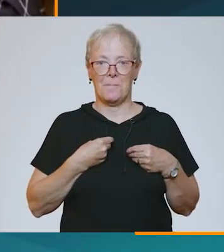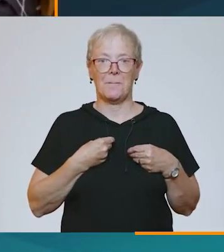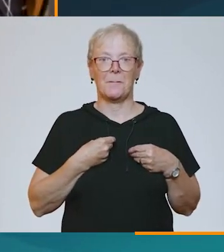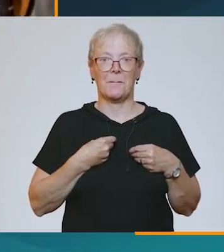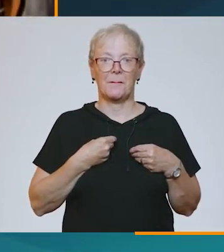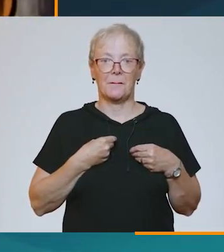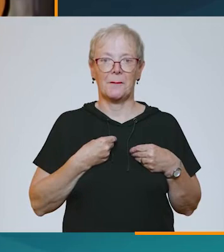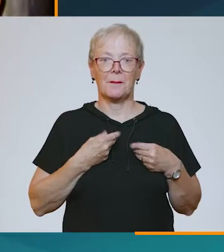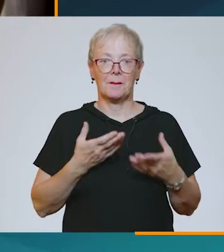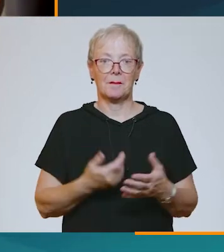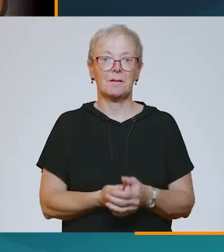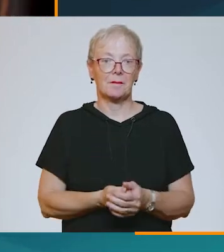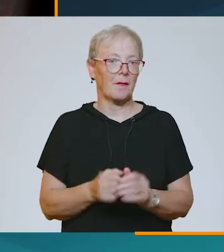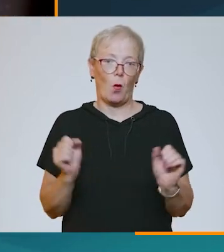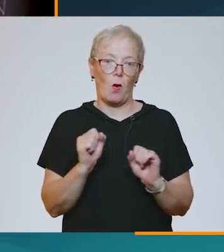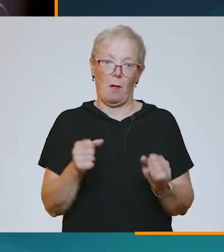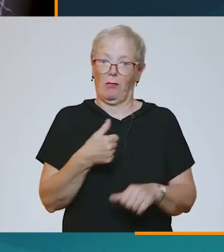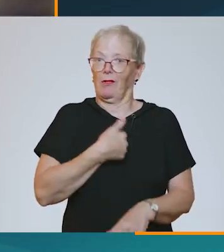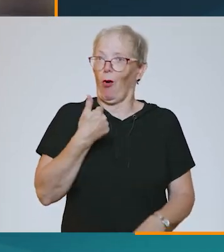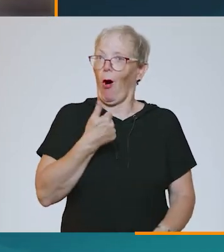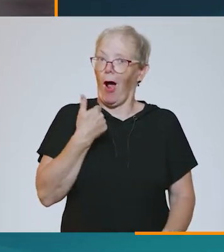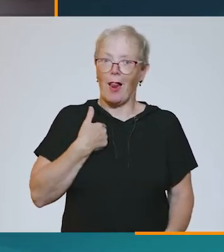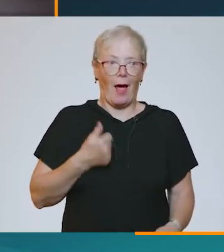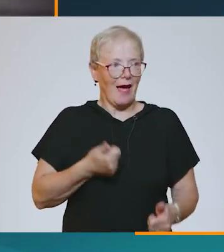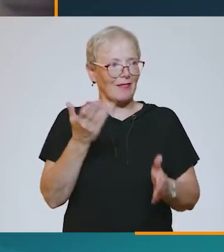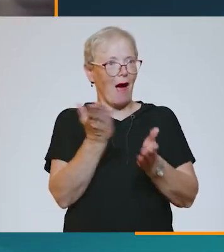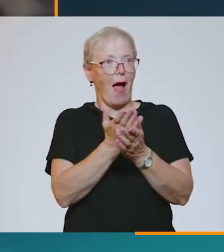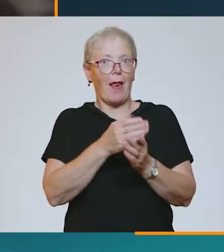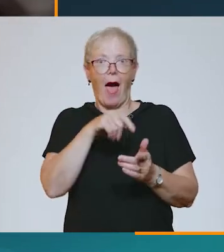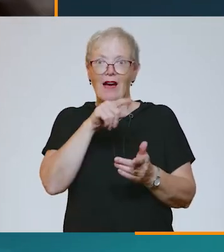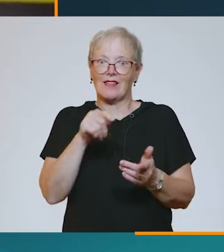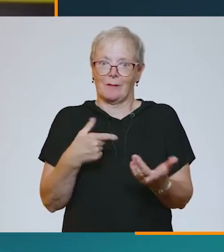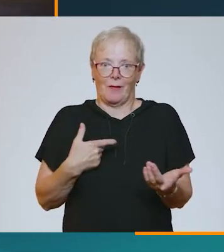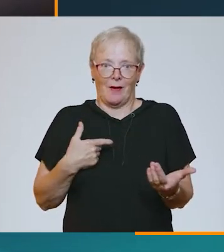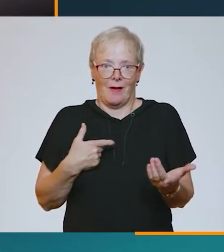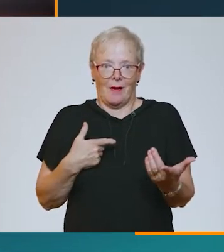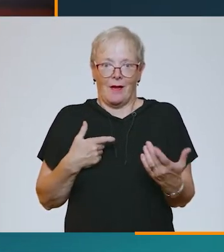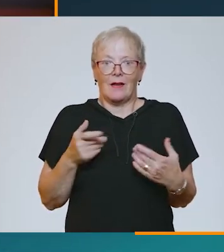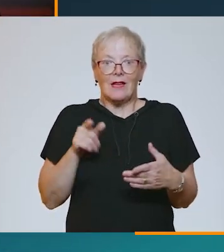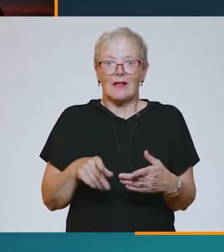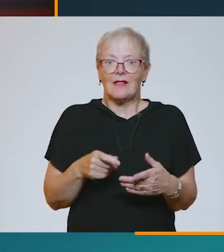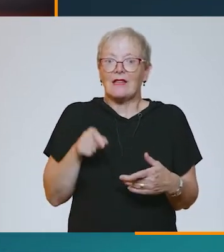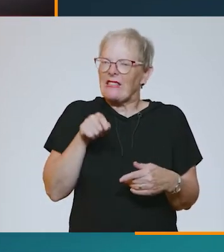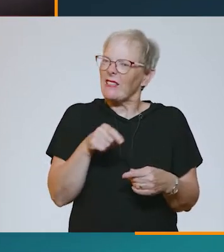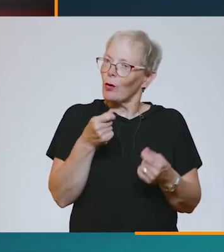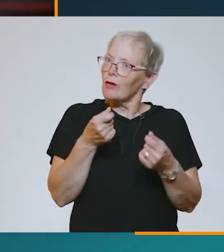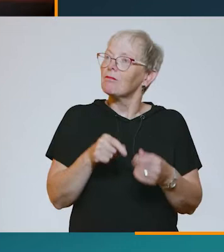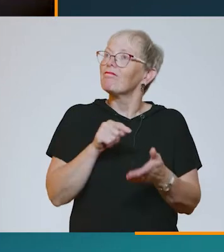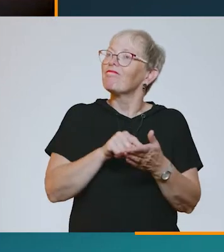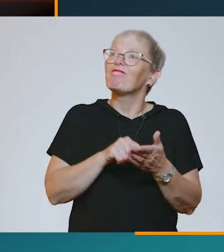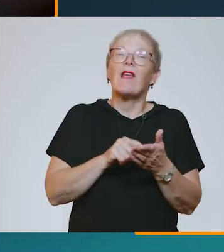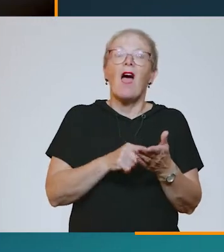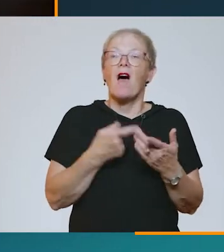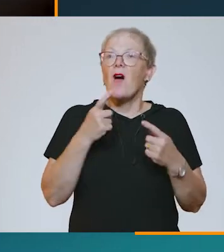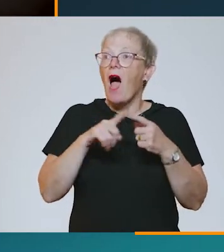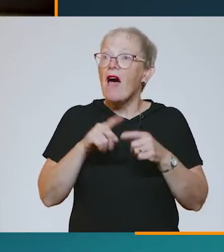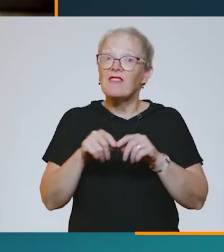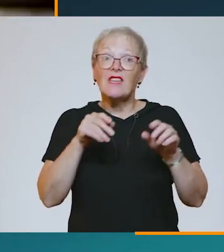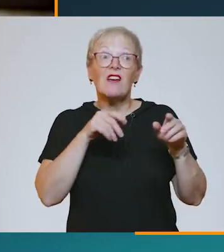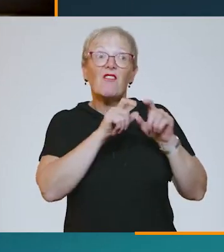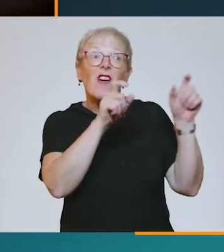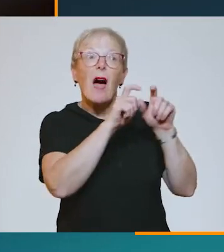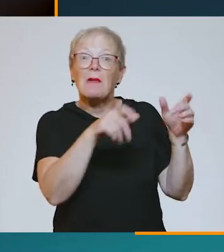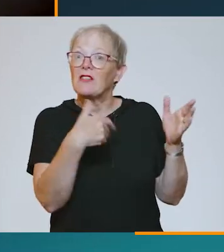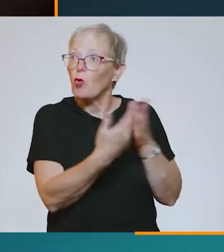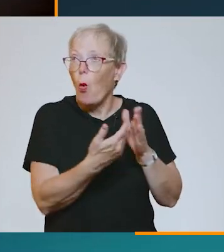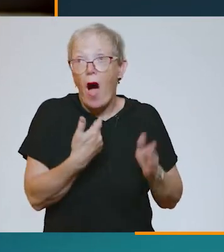last month. So it's amazing. It's quite an amazing thing. It's one of the things that I know about Amazon that other companies don't have. And I